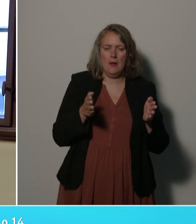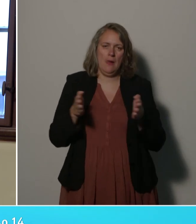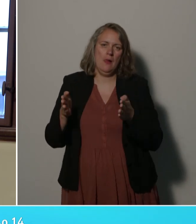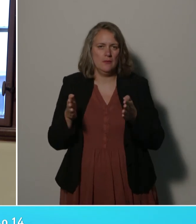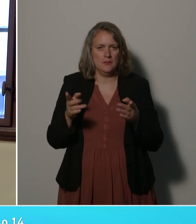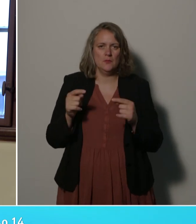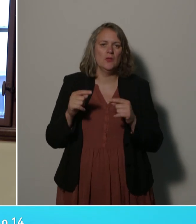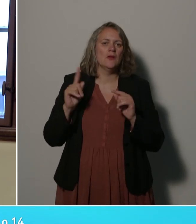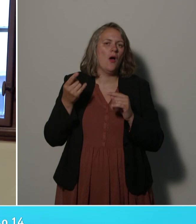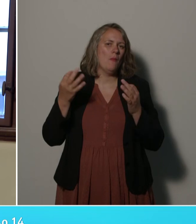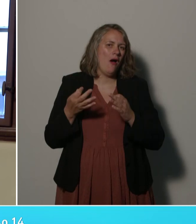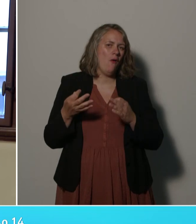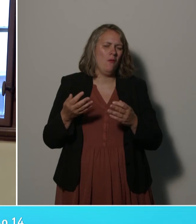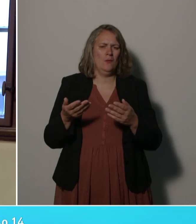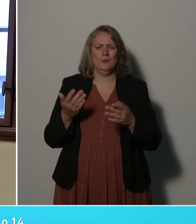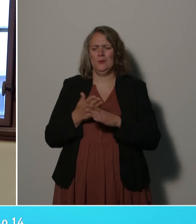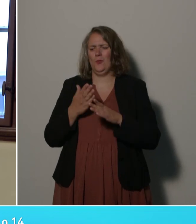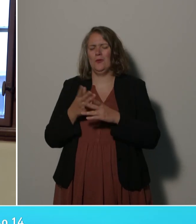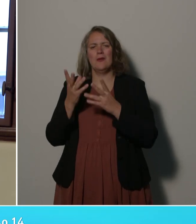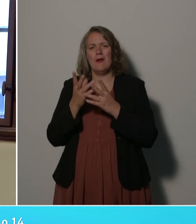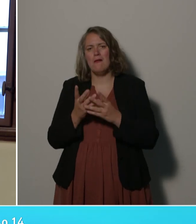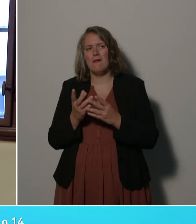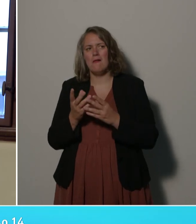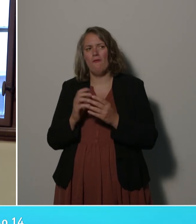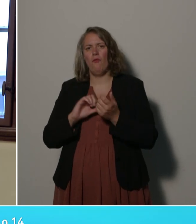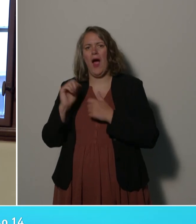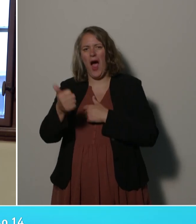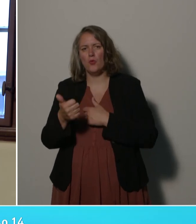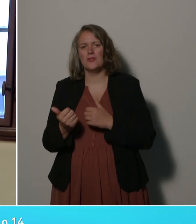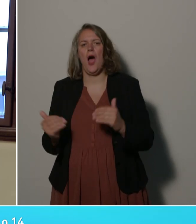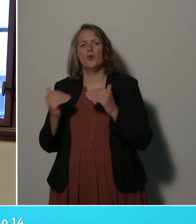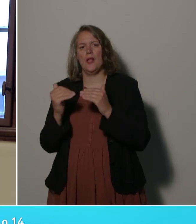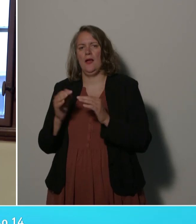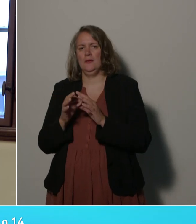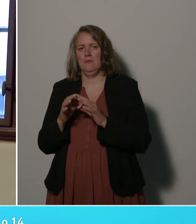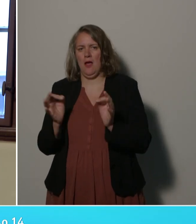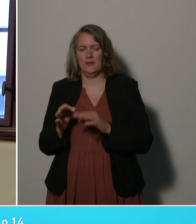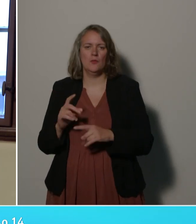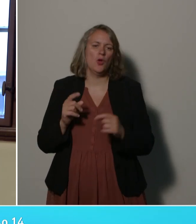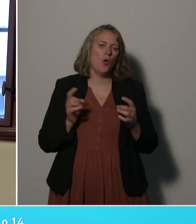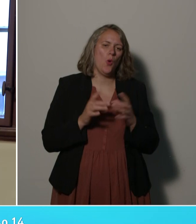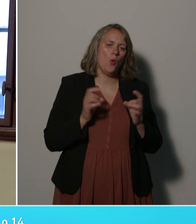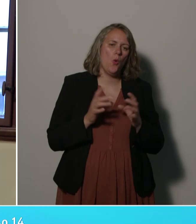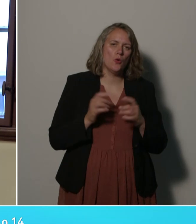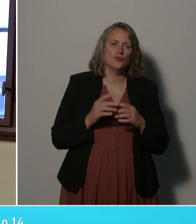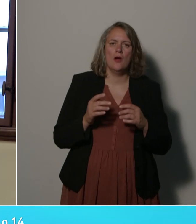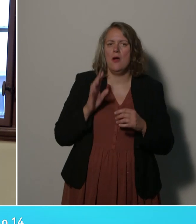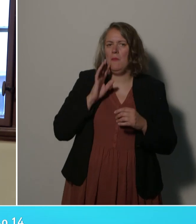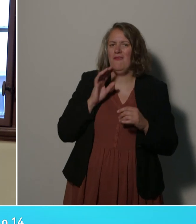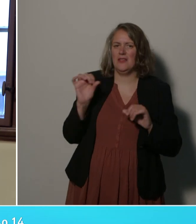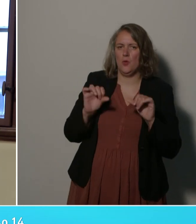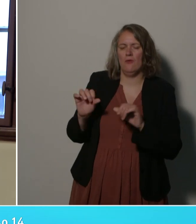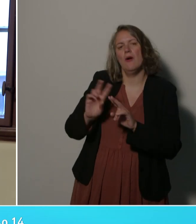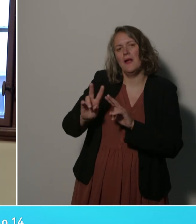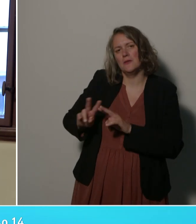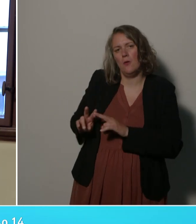vorgezogene Ausgleichsmaßnahmen geben. Das heißt, wir müssen ökologische Verbesserungen in dem Wäldchen